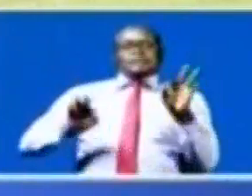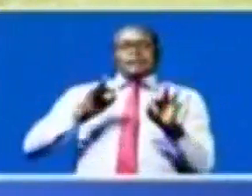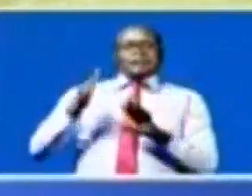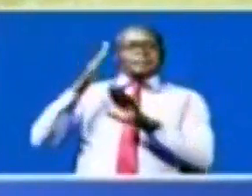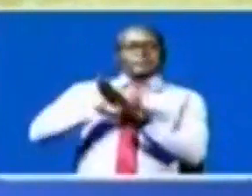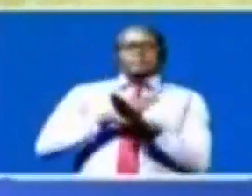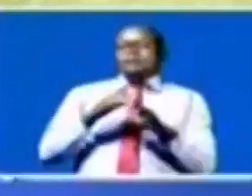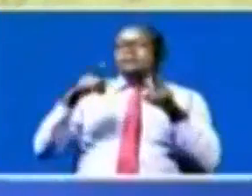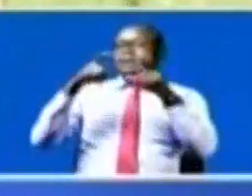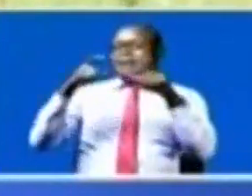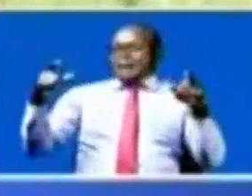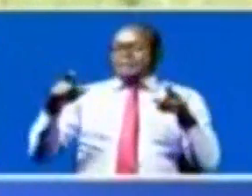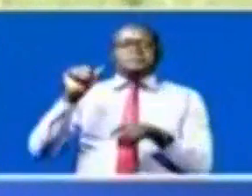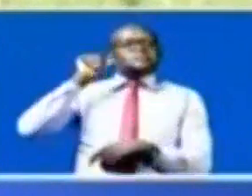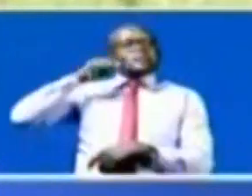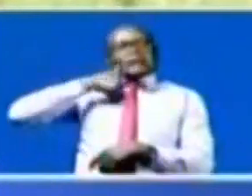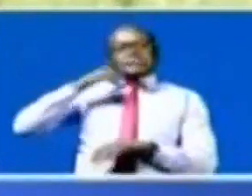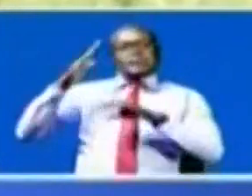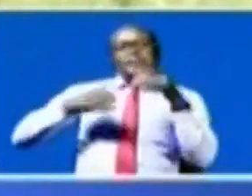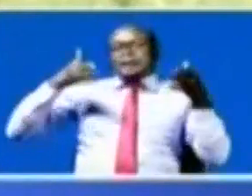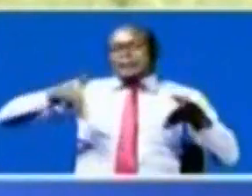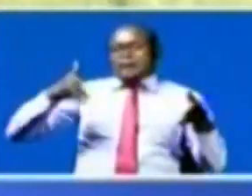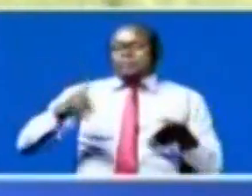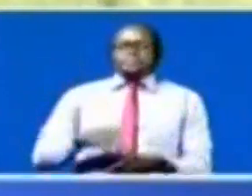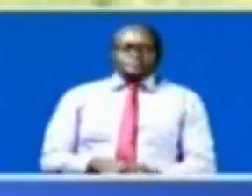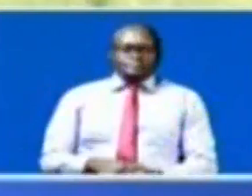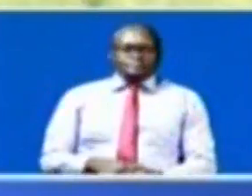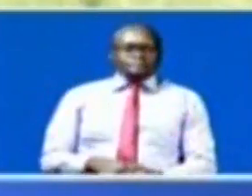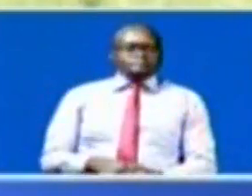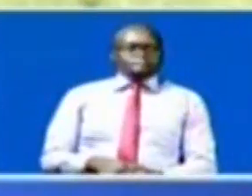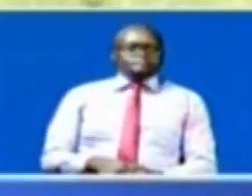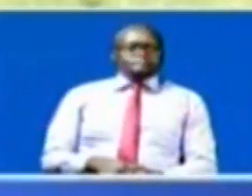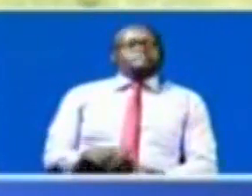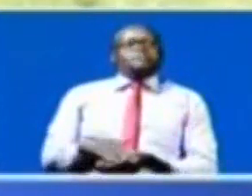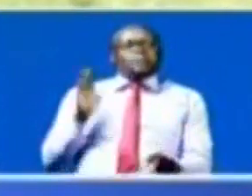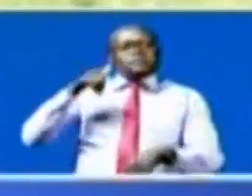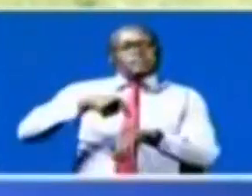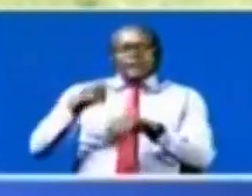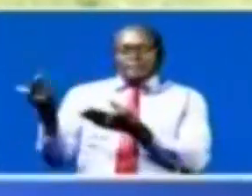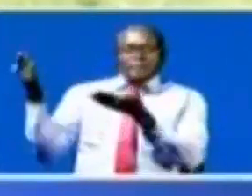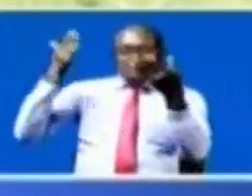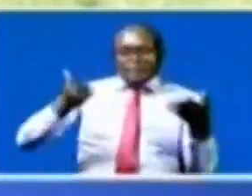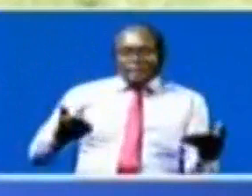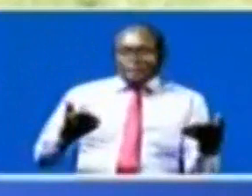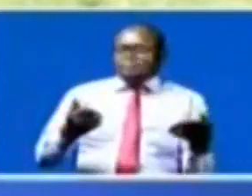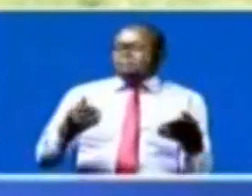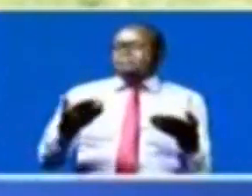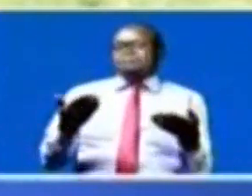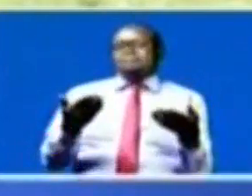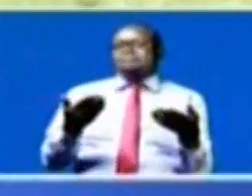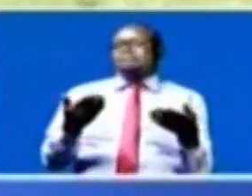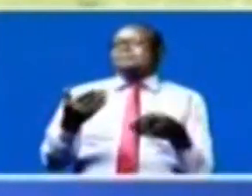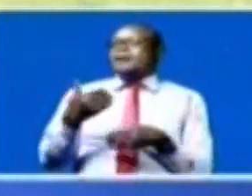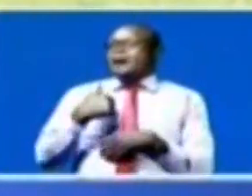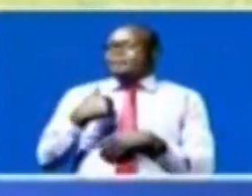na utamu wa aina yake. Manake sasa zilikuwa mara nyingi zikija, kwanza si kama za sasa, hazikuwa na